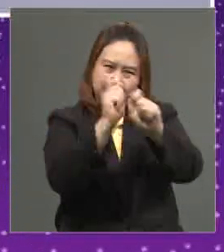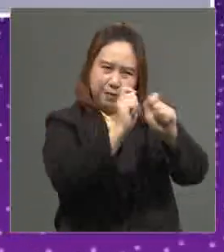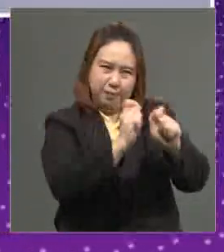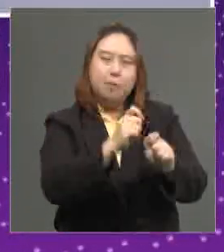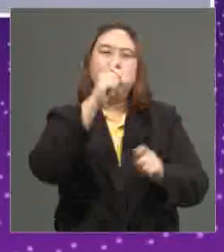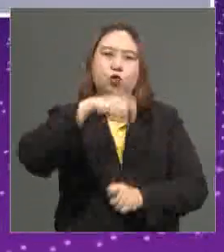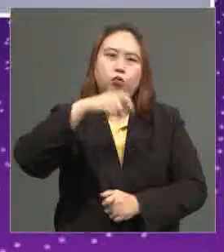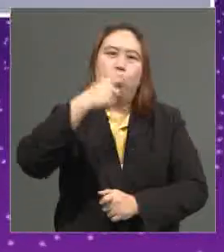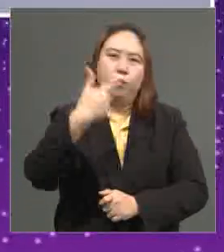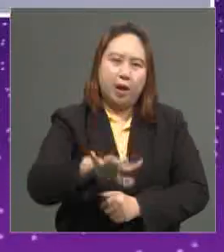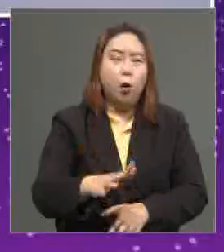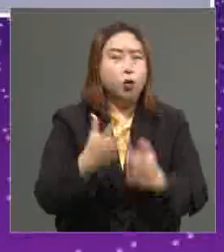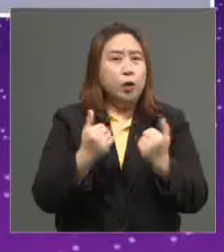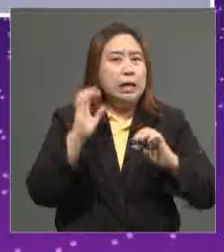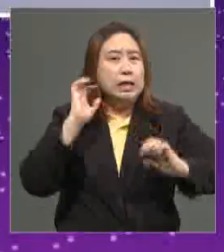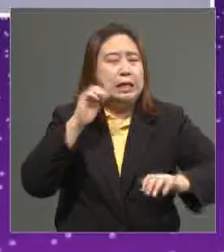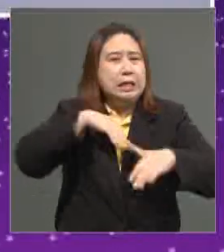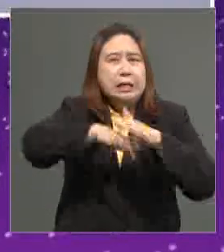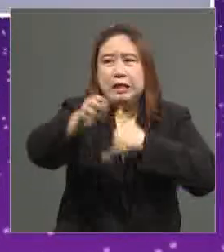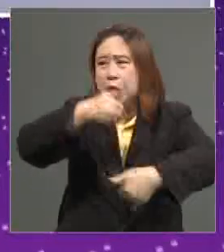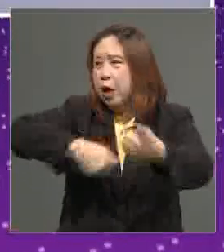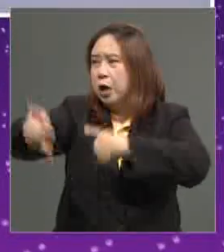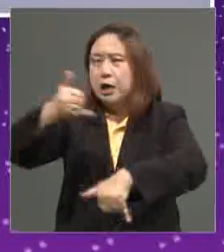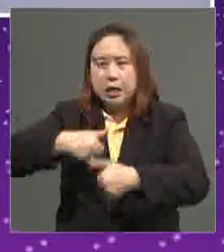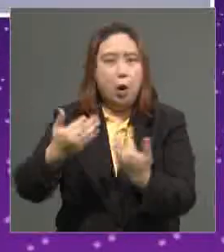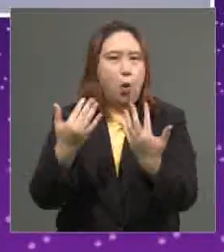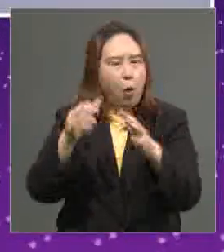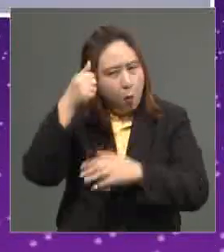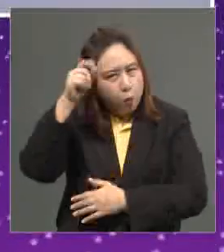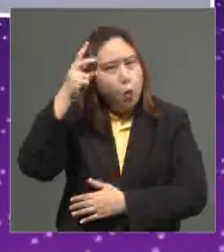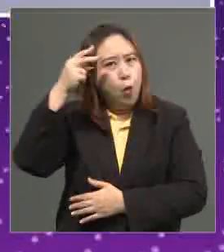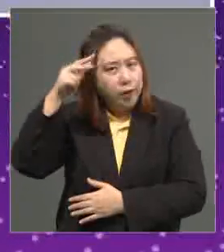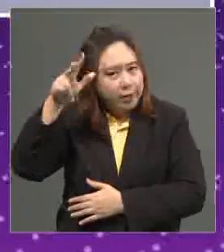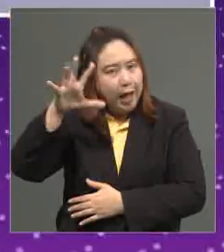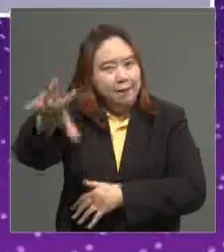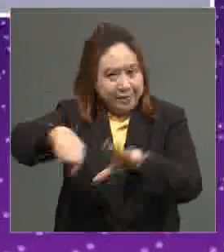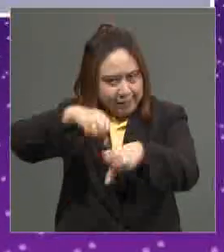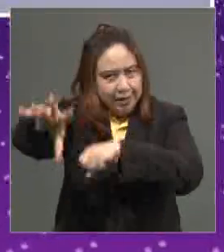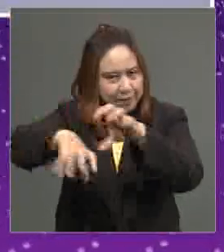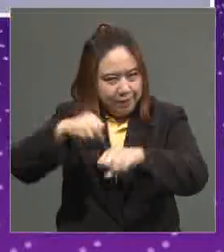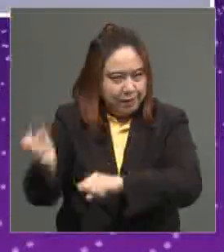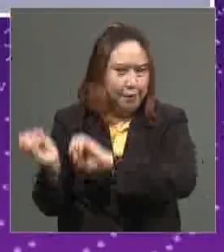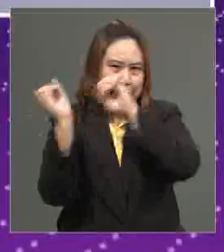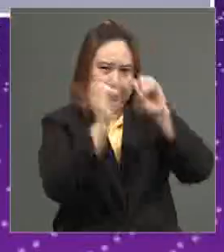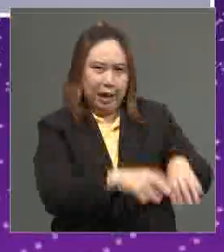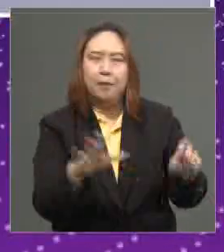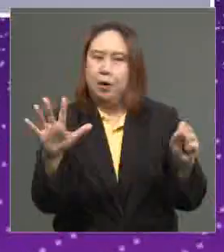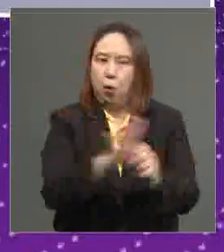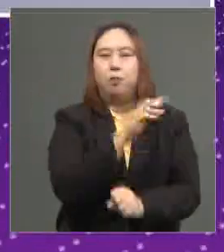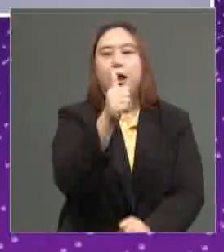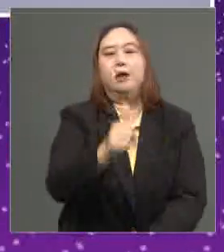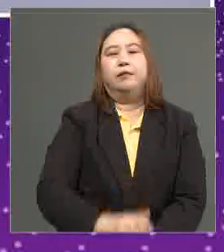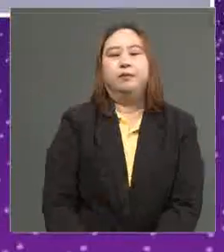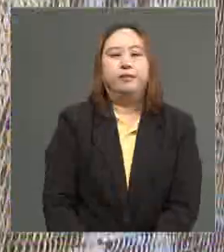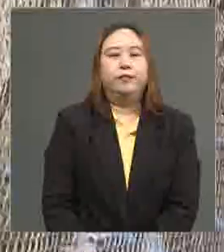เวลาการติดตามน้องลิงต่างๆที่ออกไปคาดว่าจะใช้เวลา 2-3วันจะตามลิงที่หลุดออกมาได้ครบครับครับสำหรับ